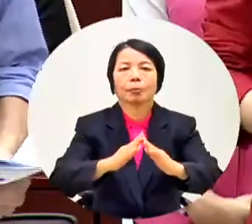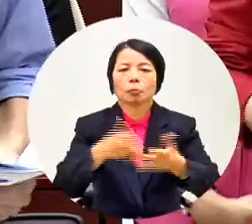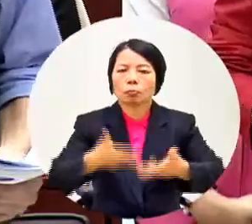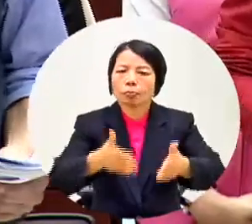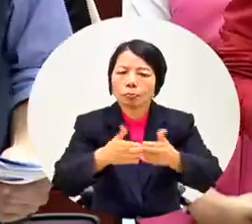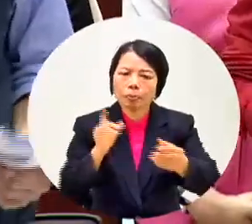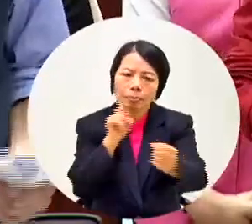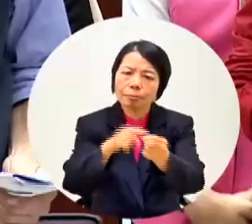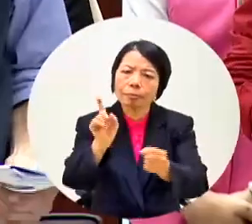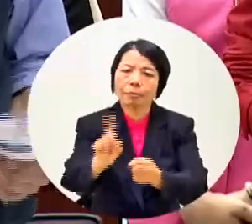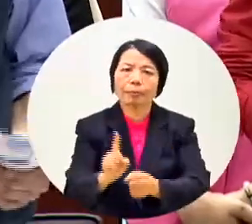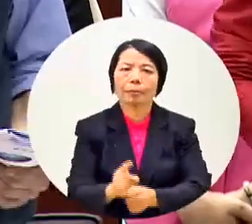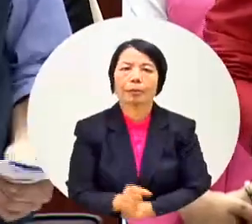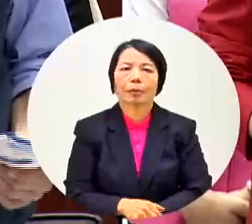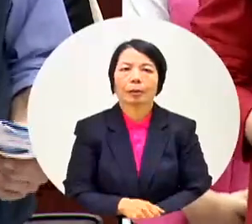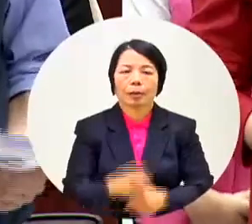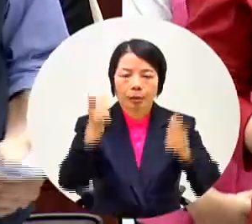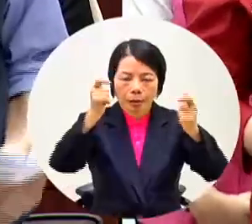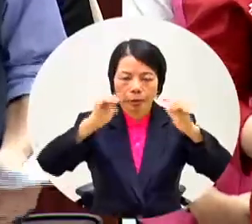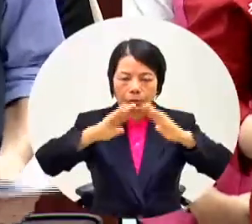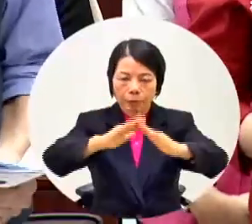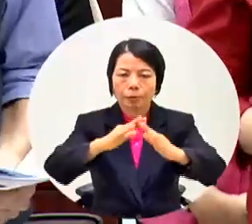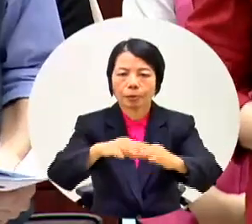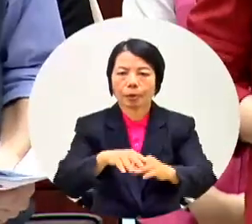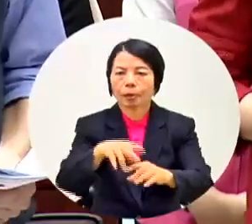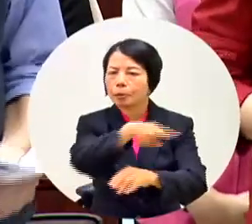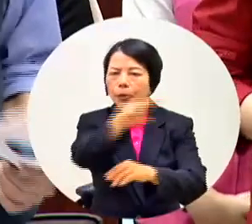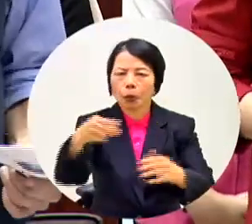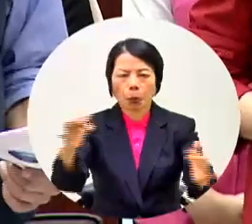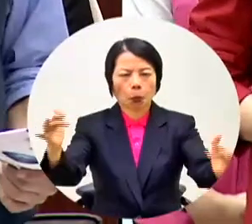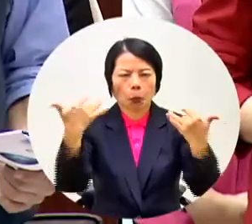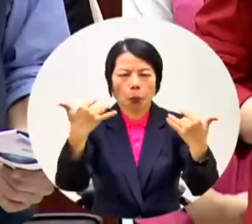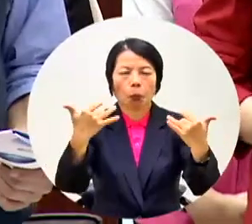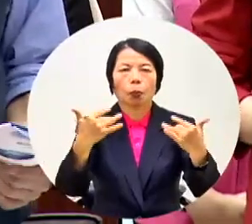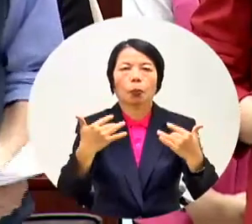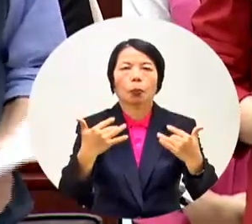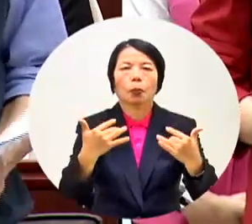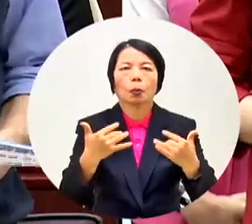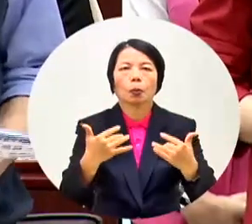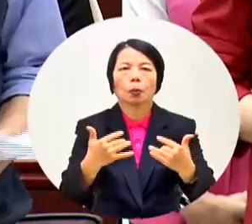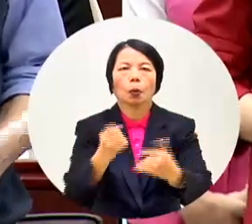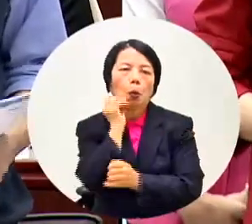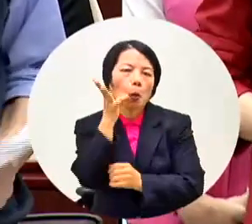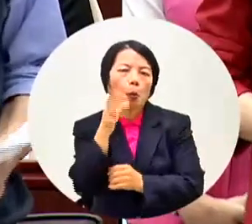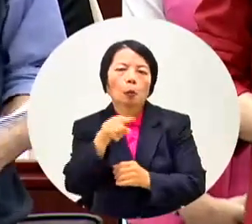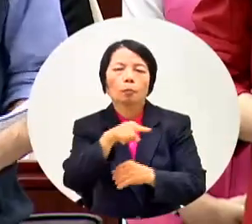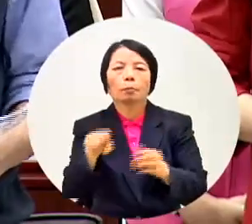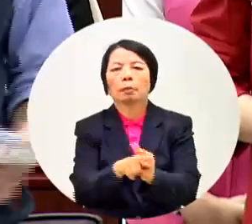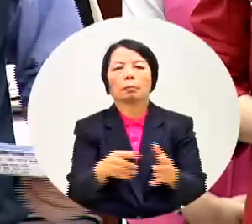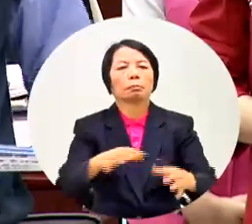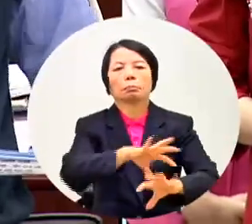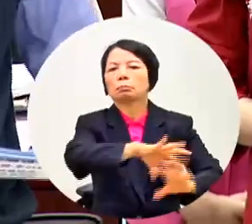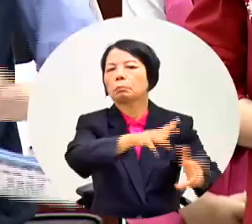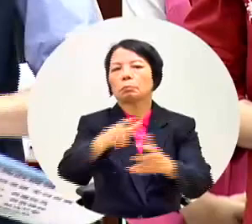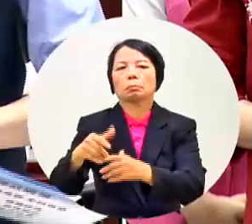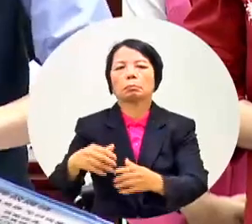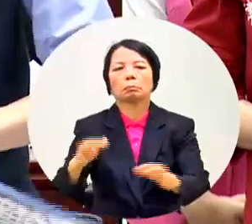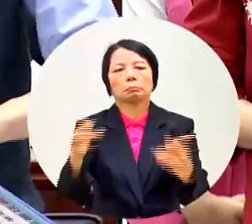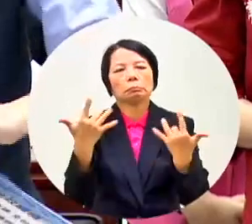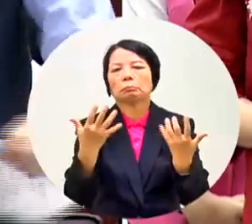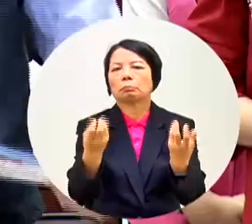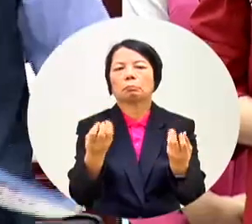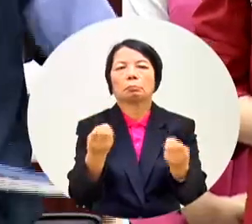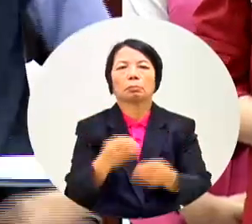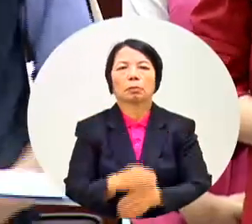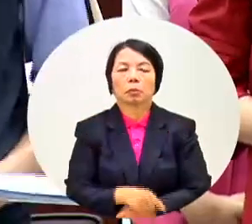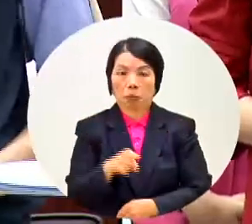湾人的眼光？什么时候高雄吸引了全世界人的眼光？没有。所以这是我们高雄最好的发展机会。如果我